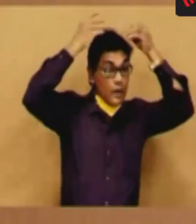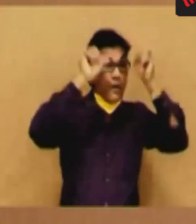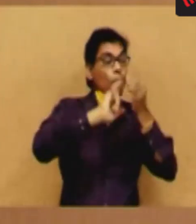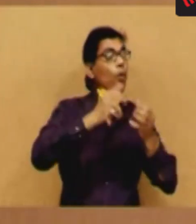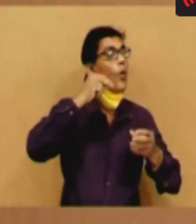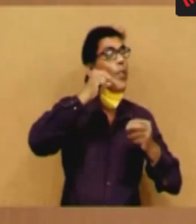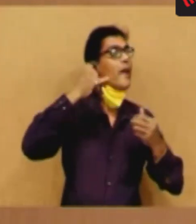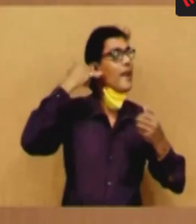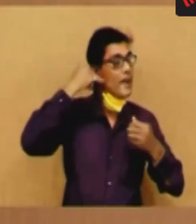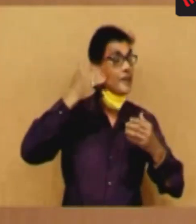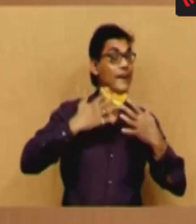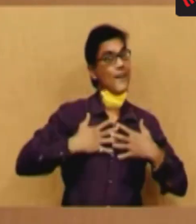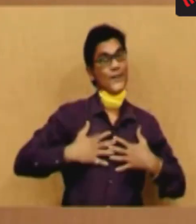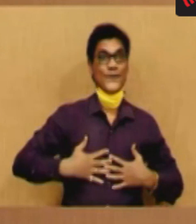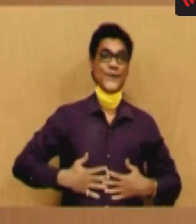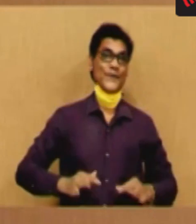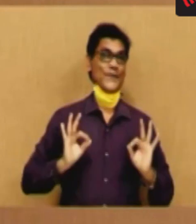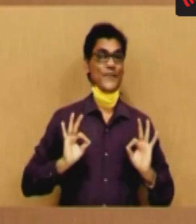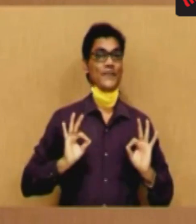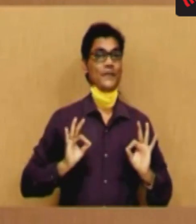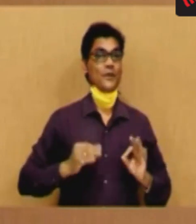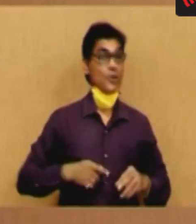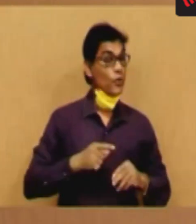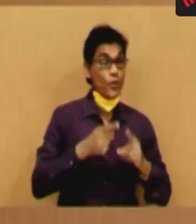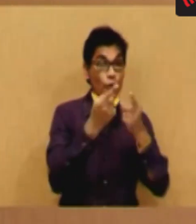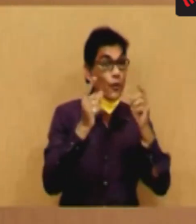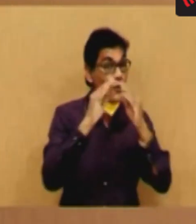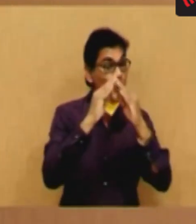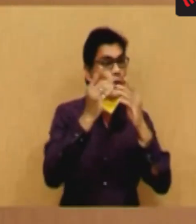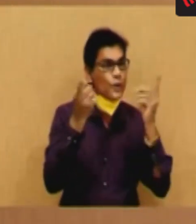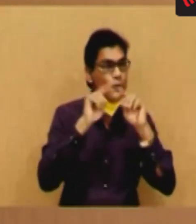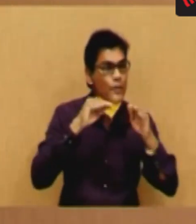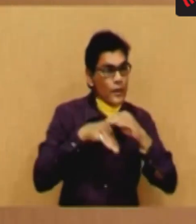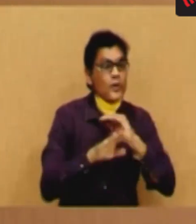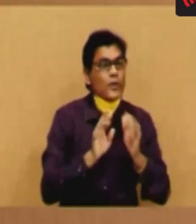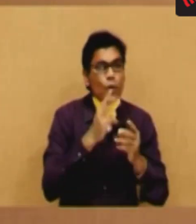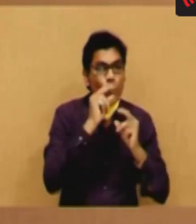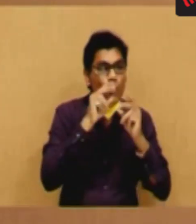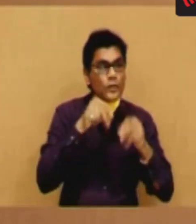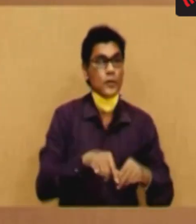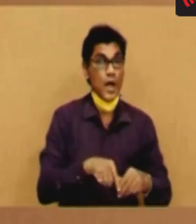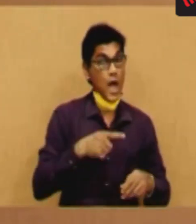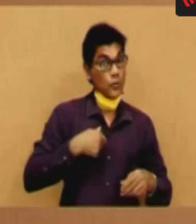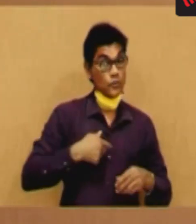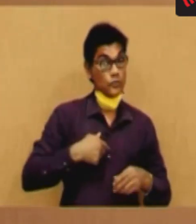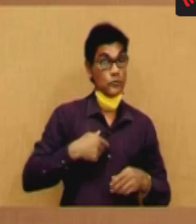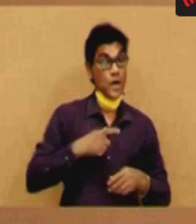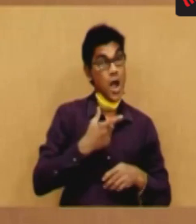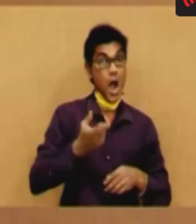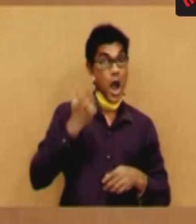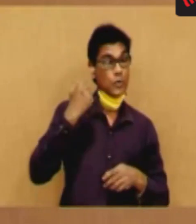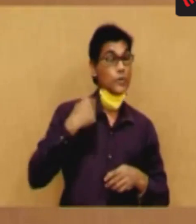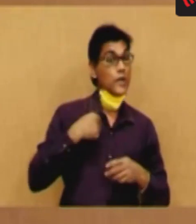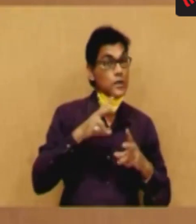ସାଙ୍ଗରେ କଥା ହେଲେ ତାଙ୍କୁ ଟିକେ ଆଶ୍ୱସ୍ତ ଲାଗିବ। ଆଉ ଘର ଭିତରେ ଯଦି କିଛି ହୋଇଯାଏ ସେଥିପାଇଁ ଆଗତୁରା ନିଜ